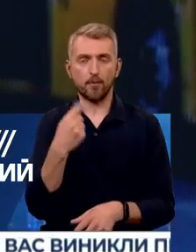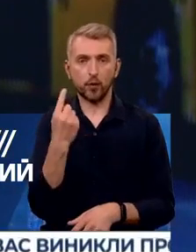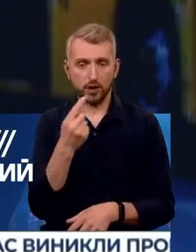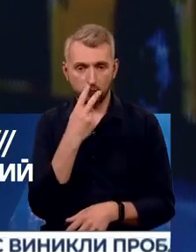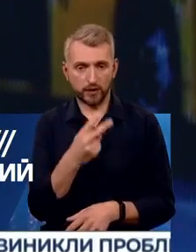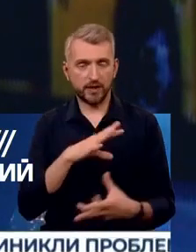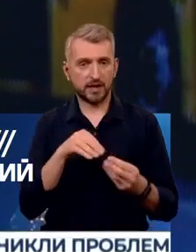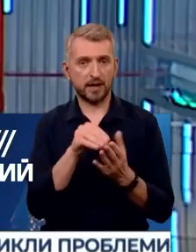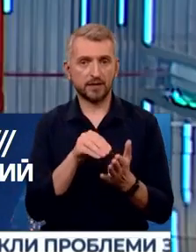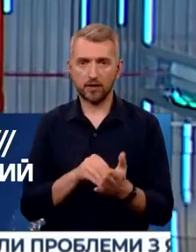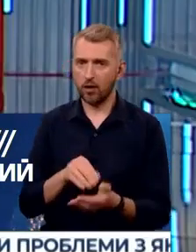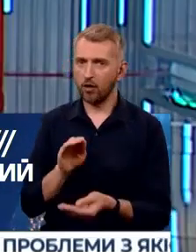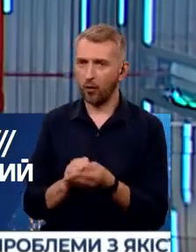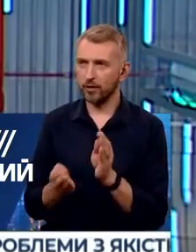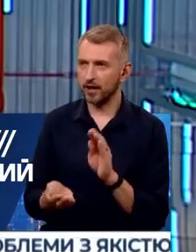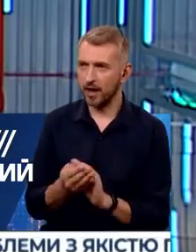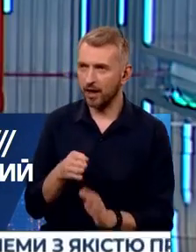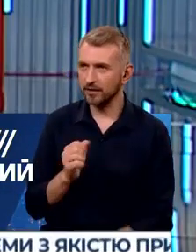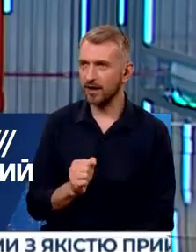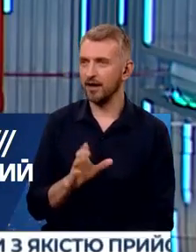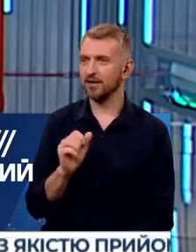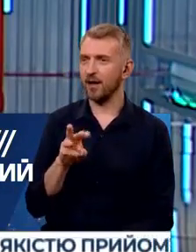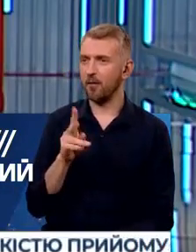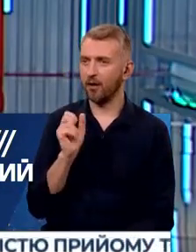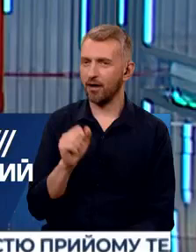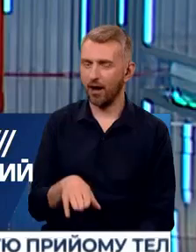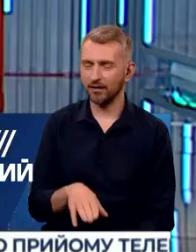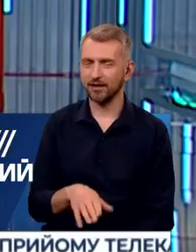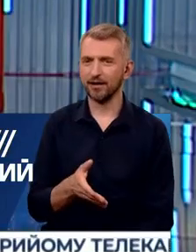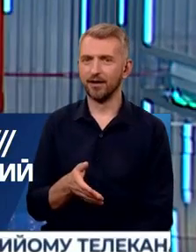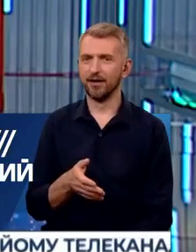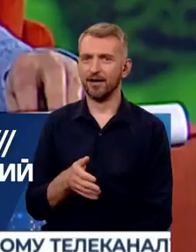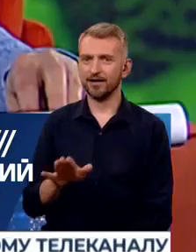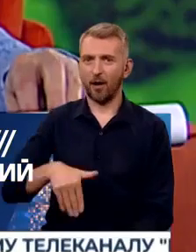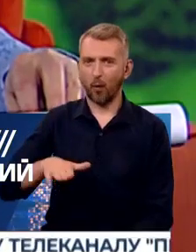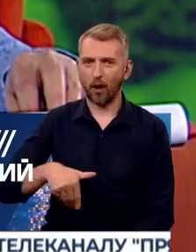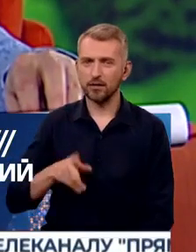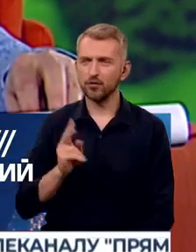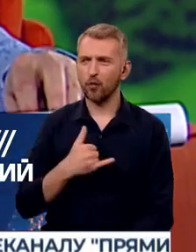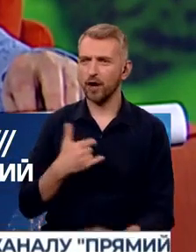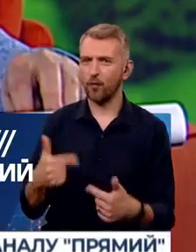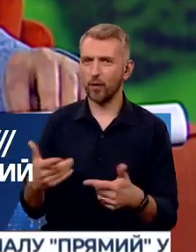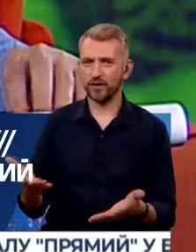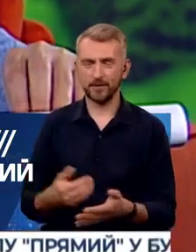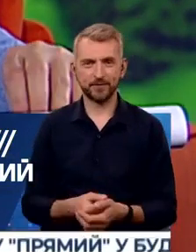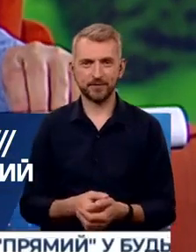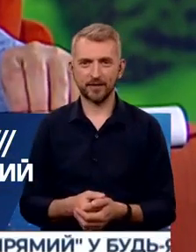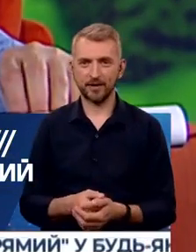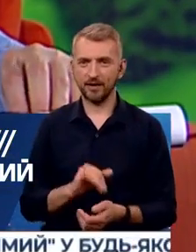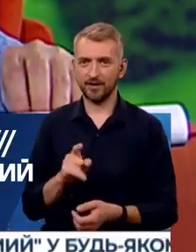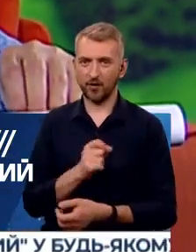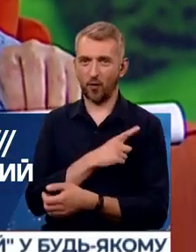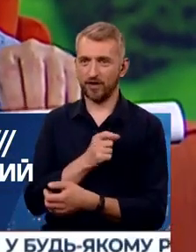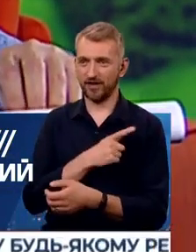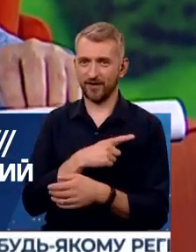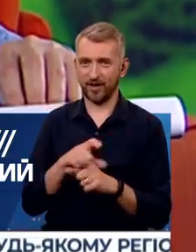подивіться статистику. Котлета, Дар'я, котлета, Самокат. Боже мій, хто у нас у гостях? Просто з одеського